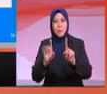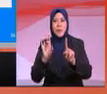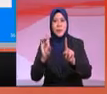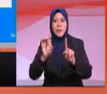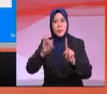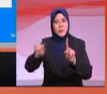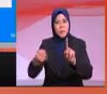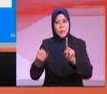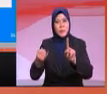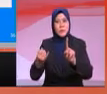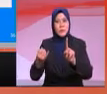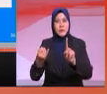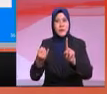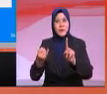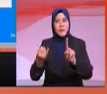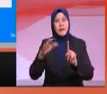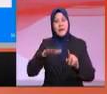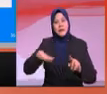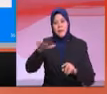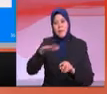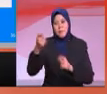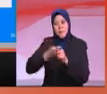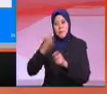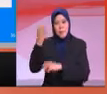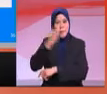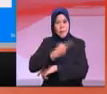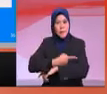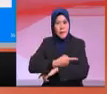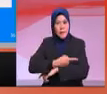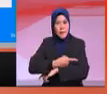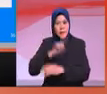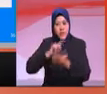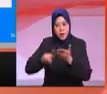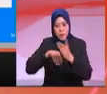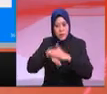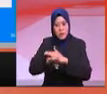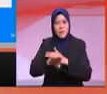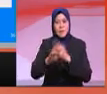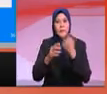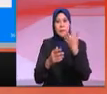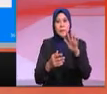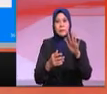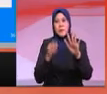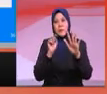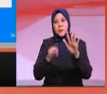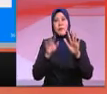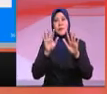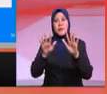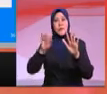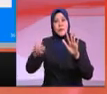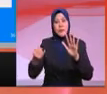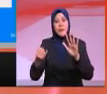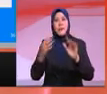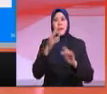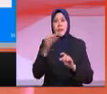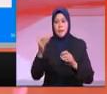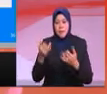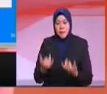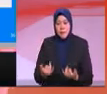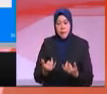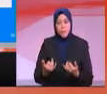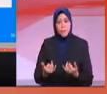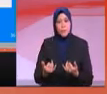1.18 juta, dan average setiap hari ialah check-in ialah 15.5 juta, dan setakat ini